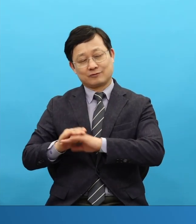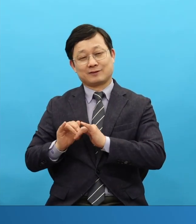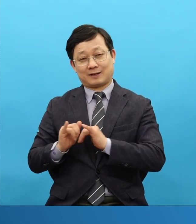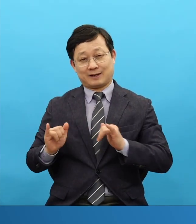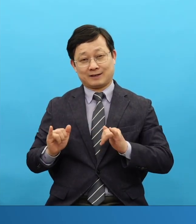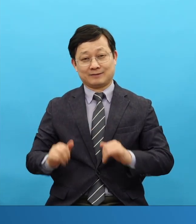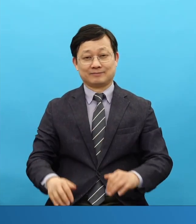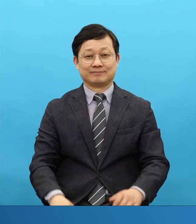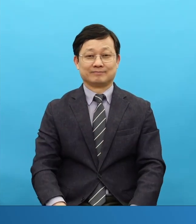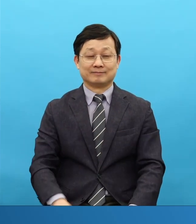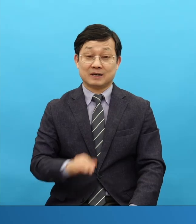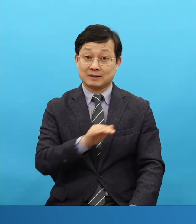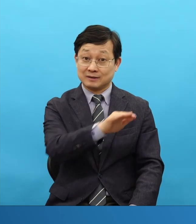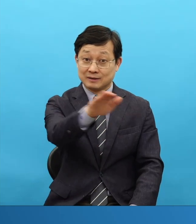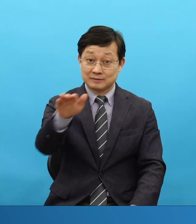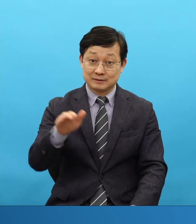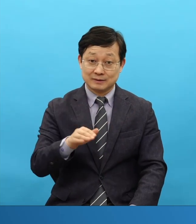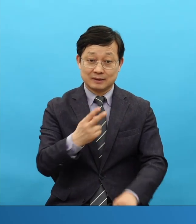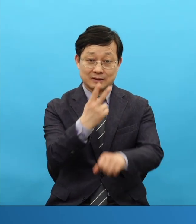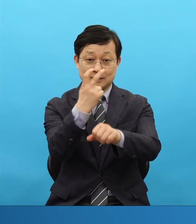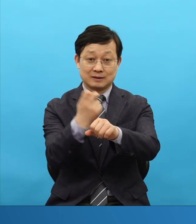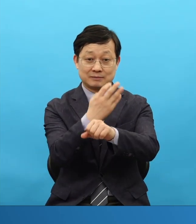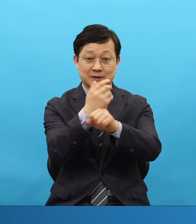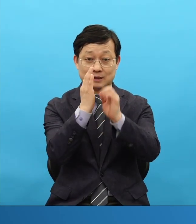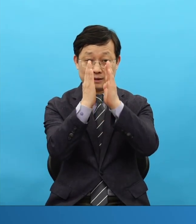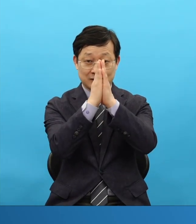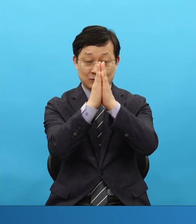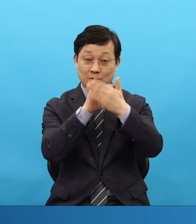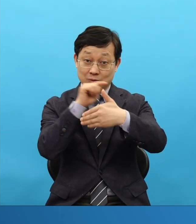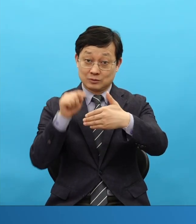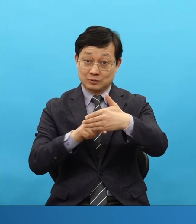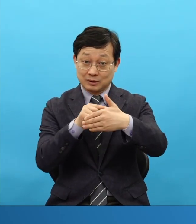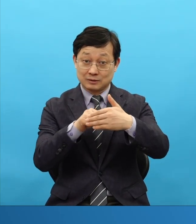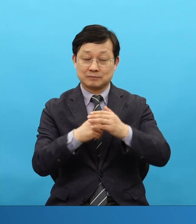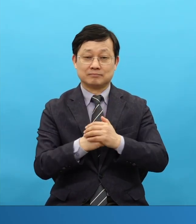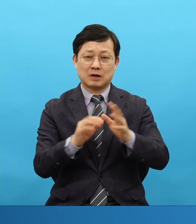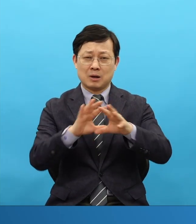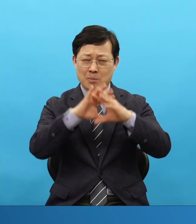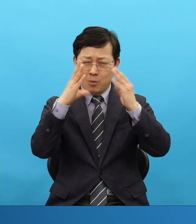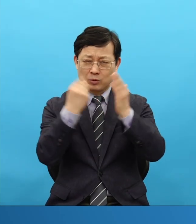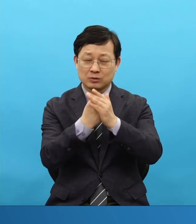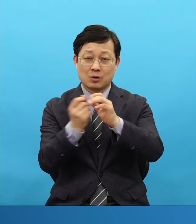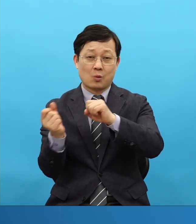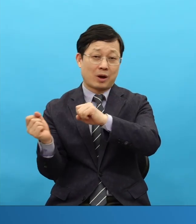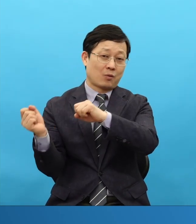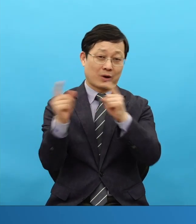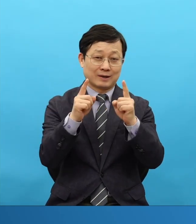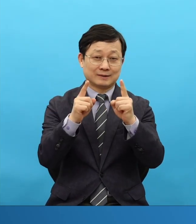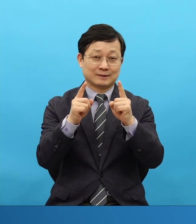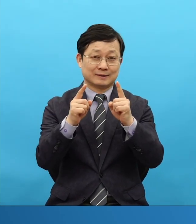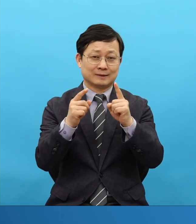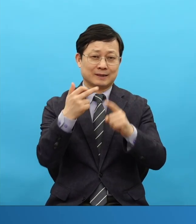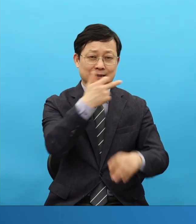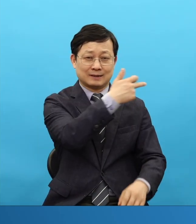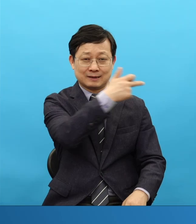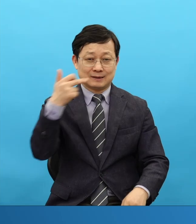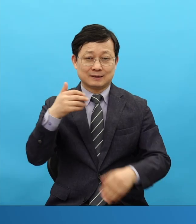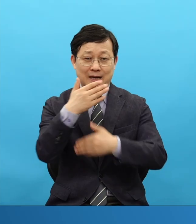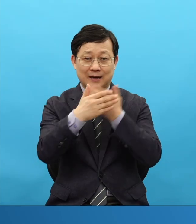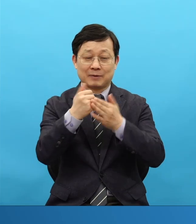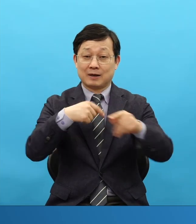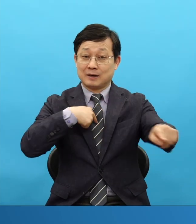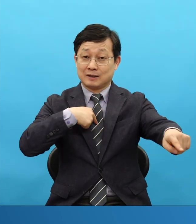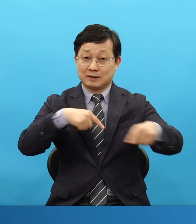者。 여러분이 24 기도 속에서 모든 것 회복하는 큰 역사